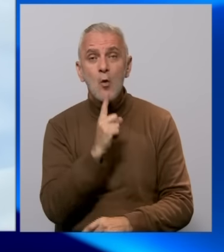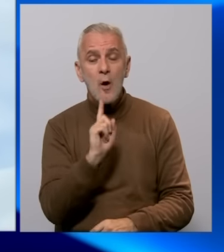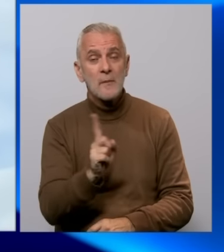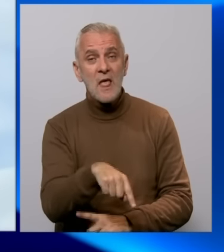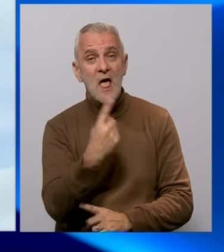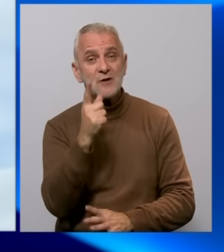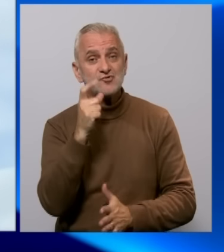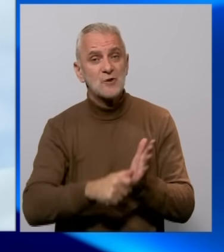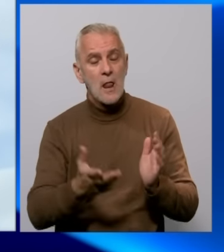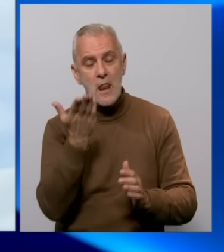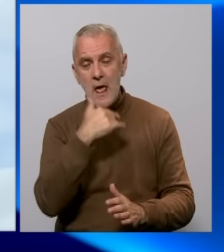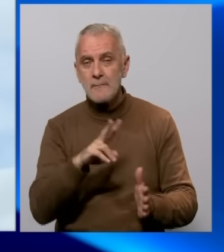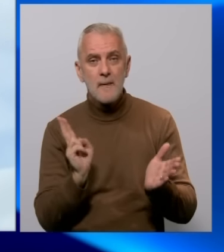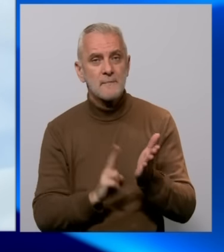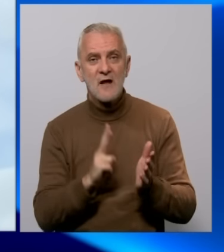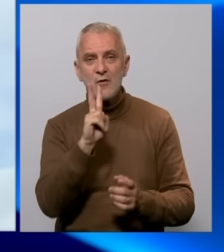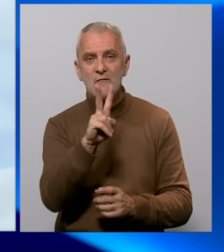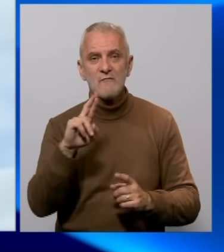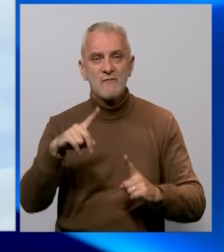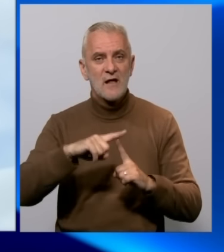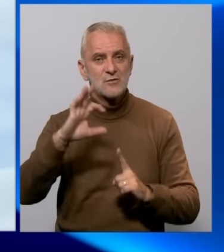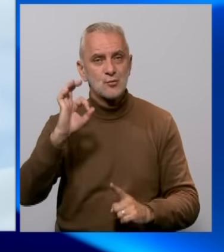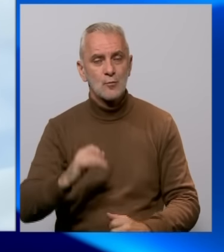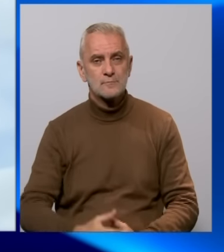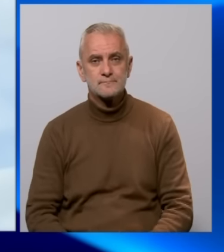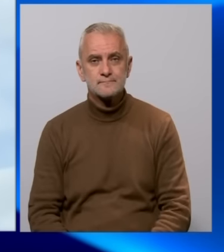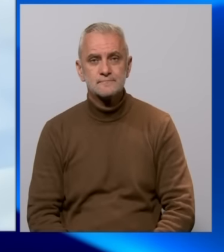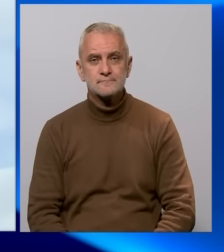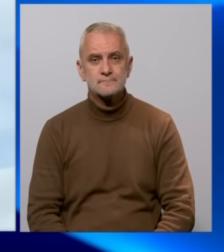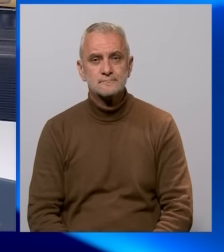nijedan član nema pravo veta.